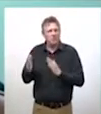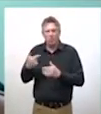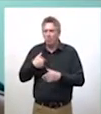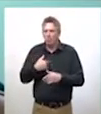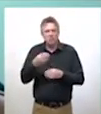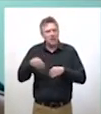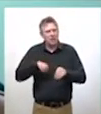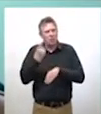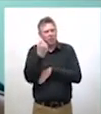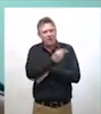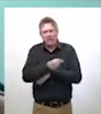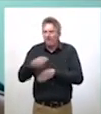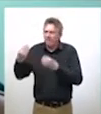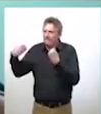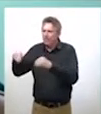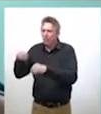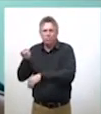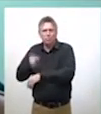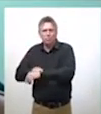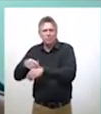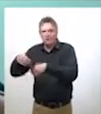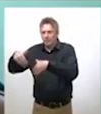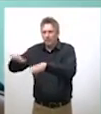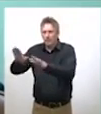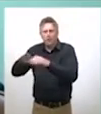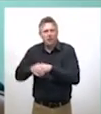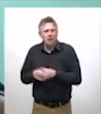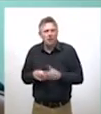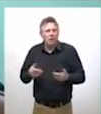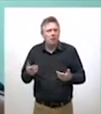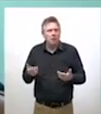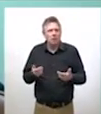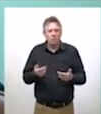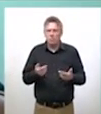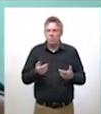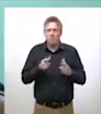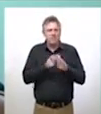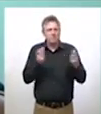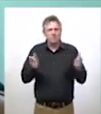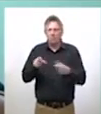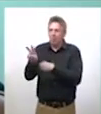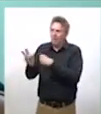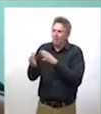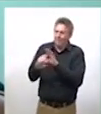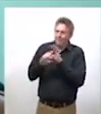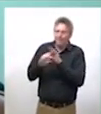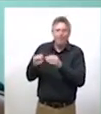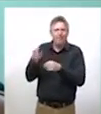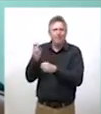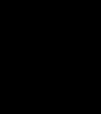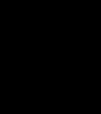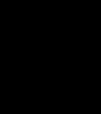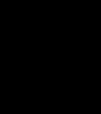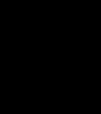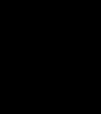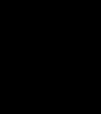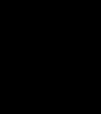immédiatement ce bien, puisque ce n'est pas du tout la vocation de l'établissement de faire cela.